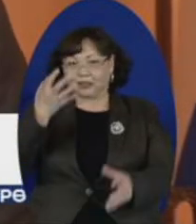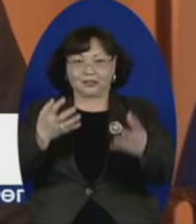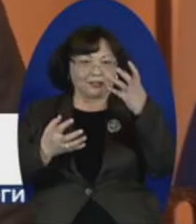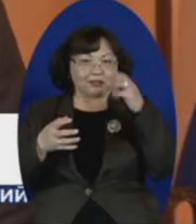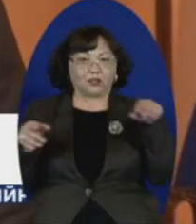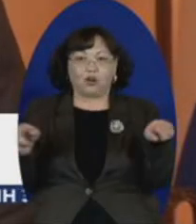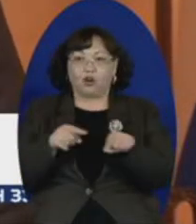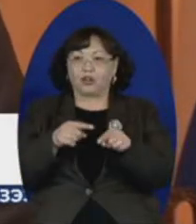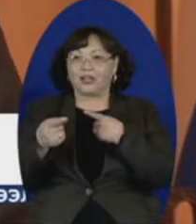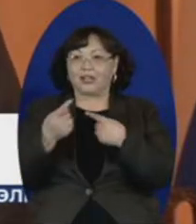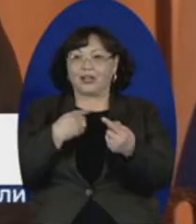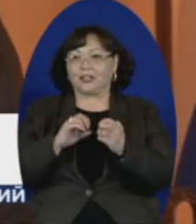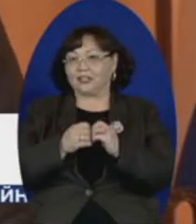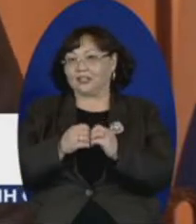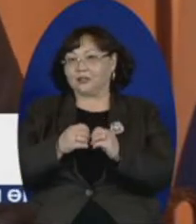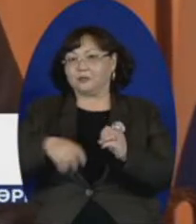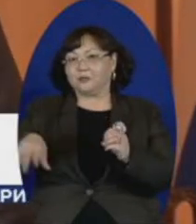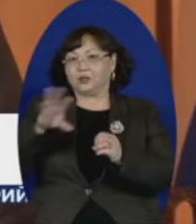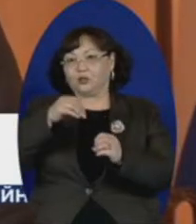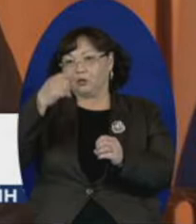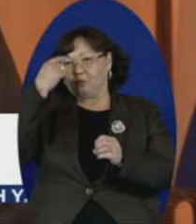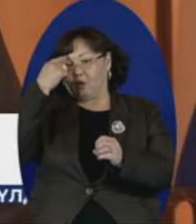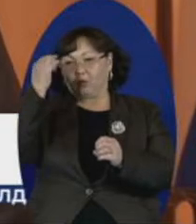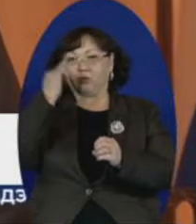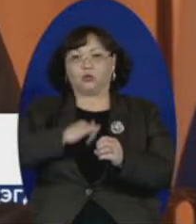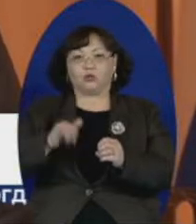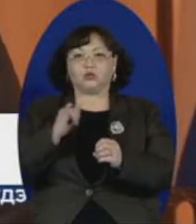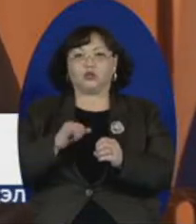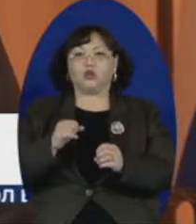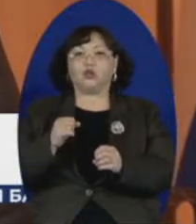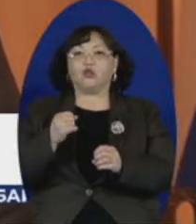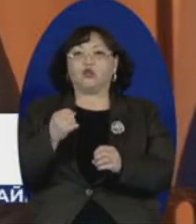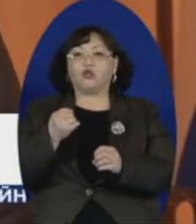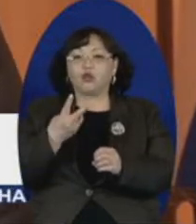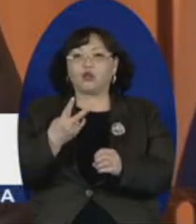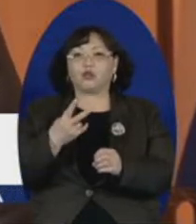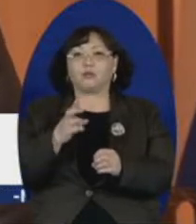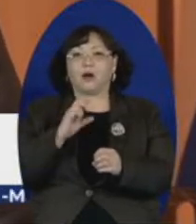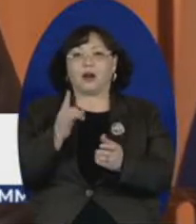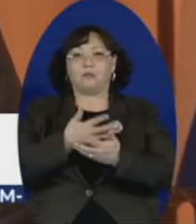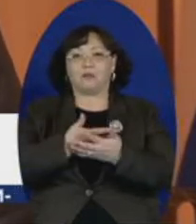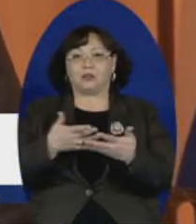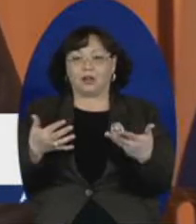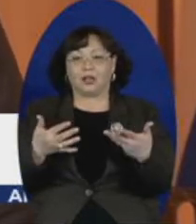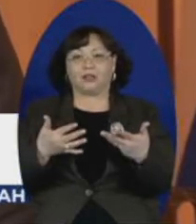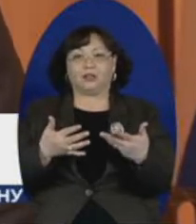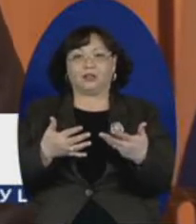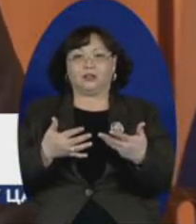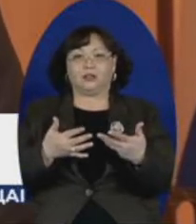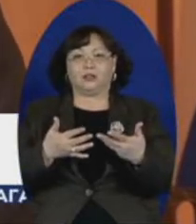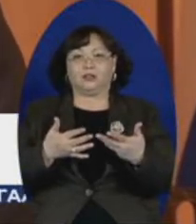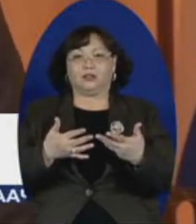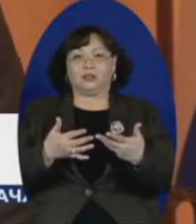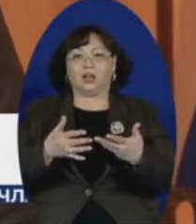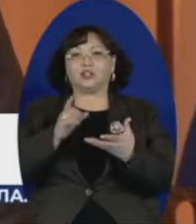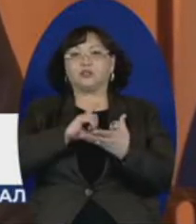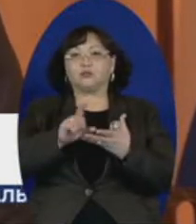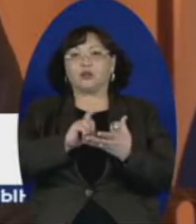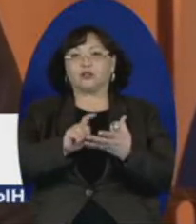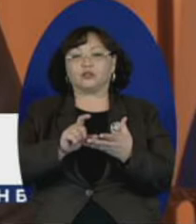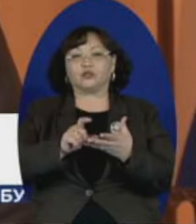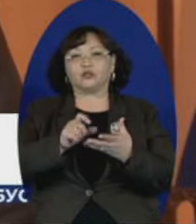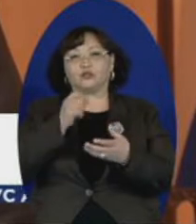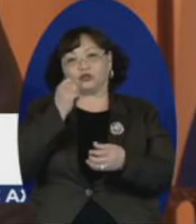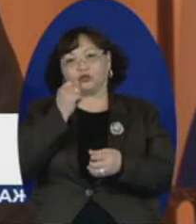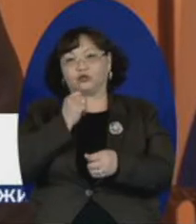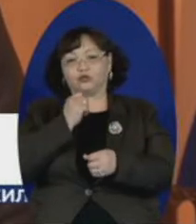бол одоо бид нэр Монголын одоо хоёрхан бүтээгдэхүүнийг голдож одоо экспорт нь гарахад та нар бол